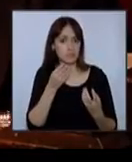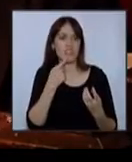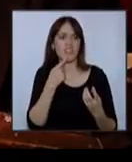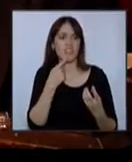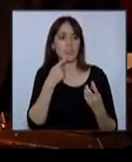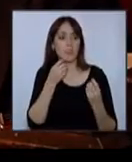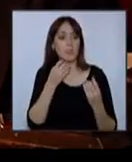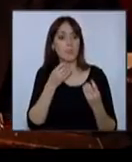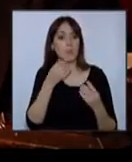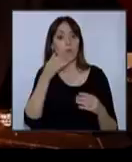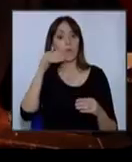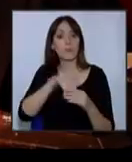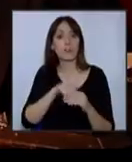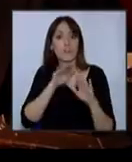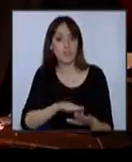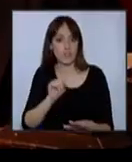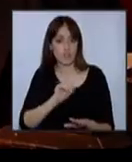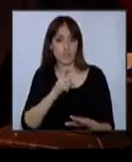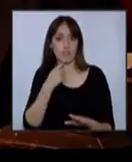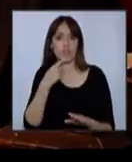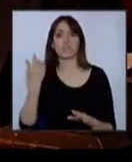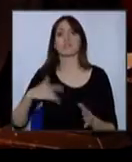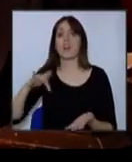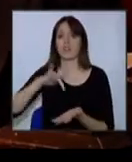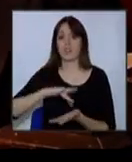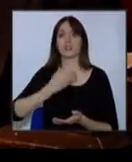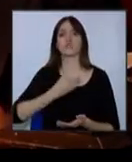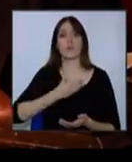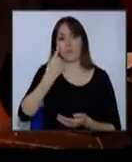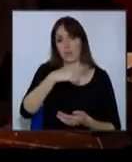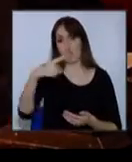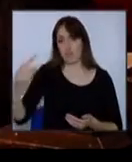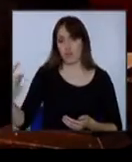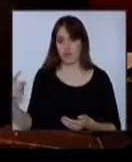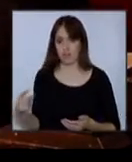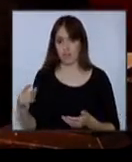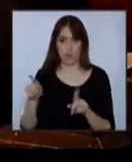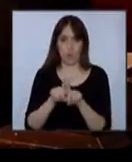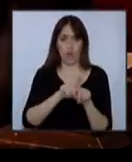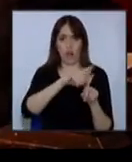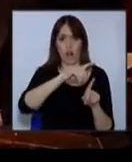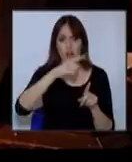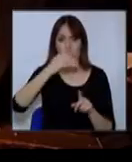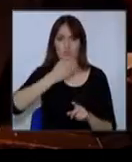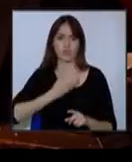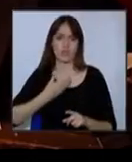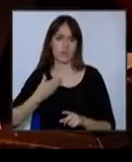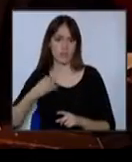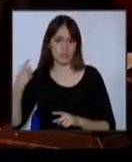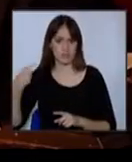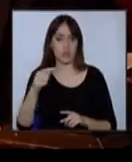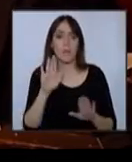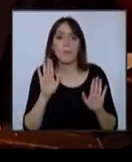que és calcat el que tenen la majoria d'ajuntaments que disposen d'aquesta figura. Per tant, al nostre entendre, endavant. L'únic dubte que ens